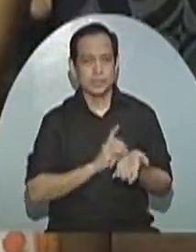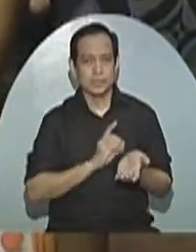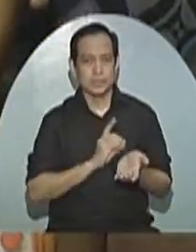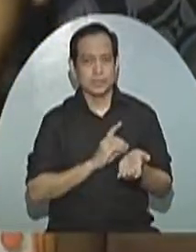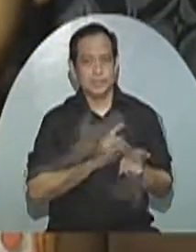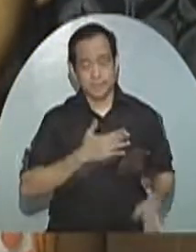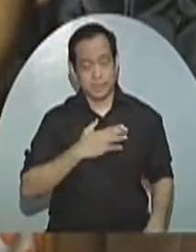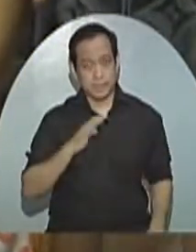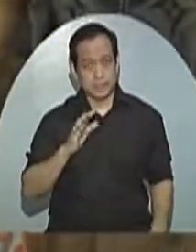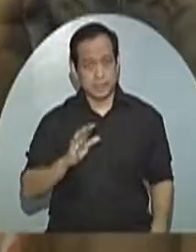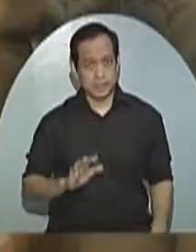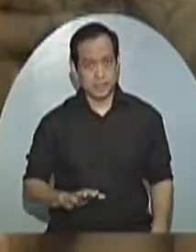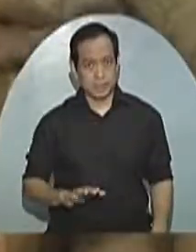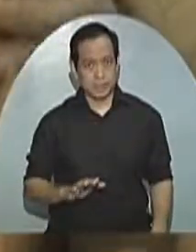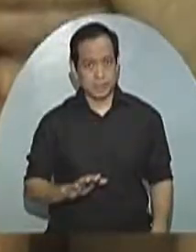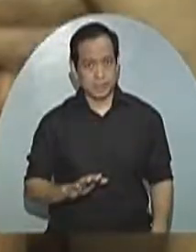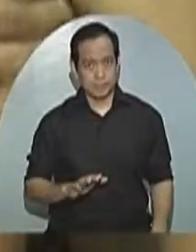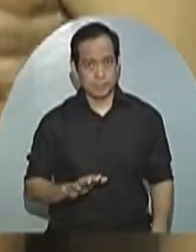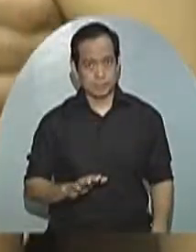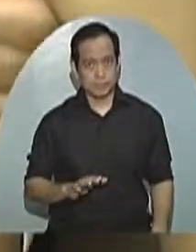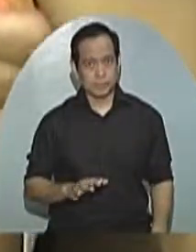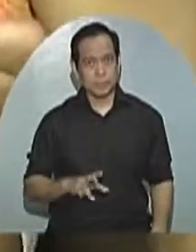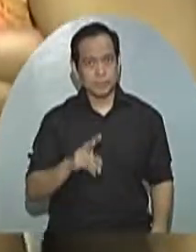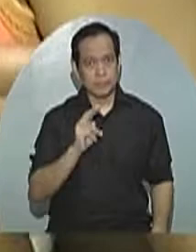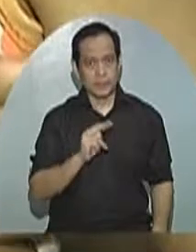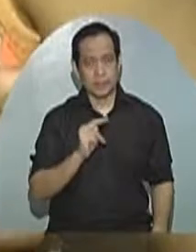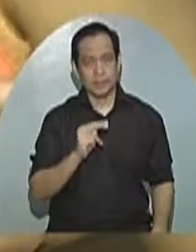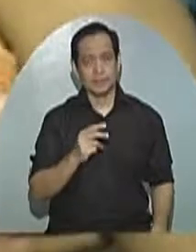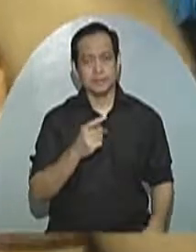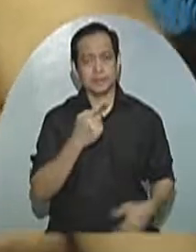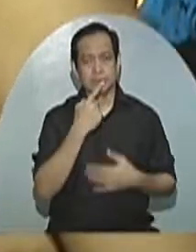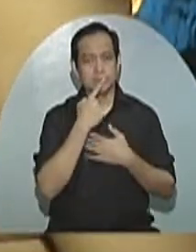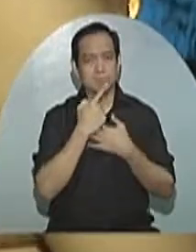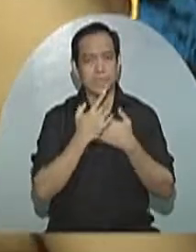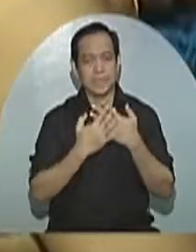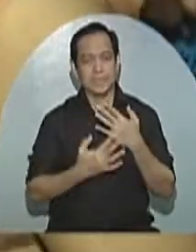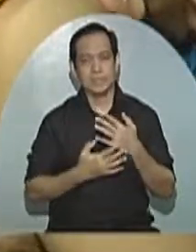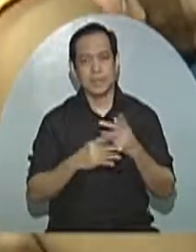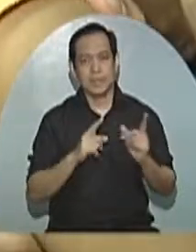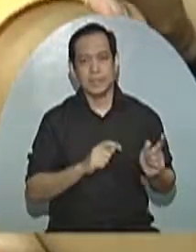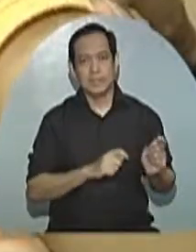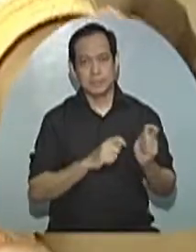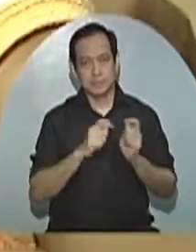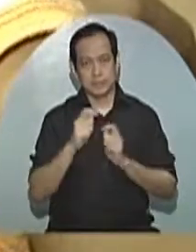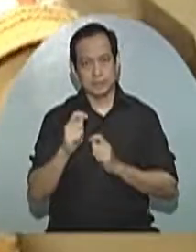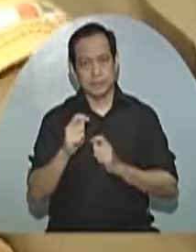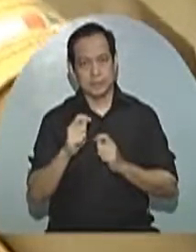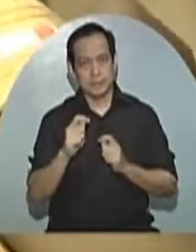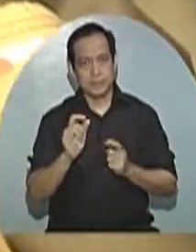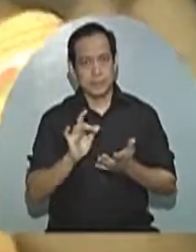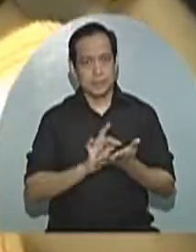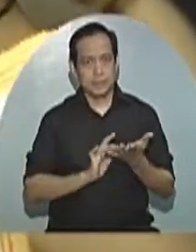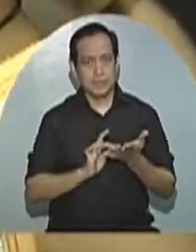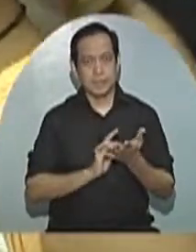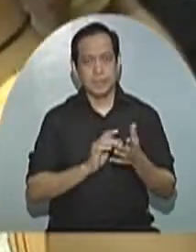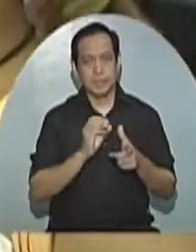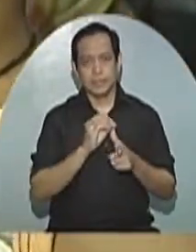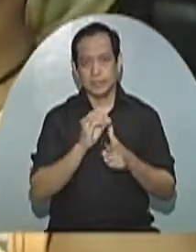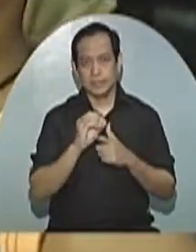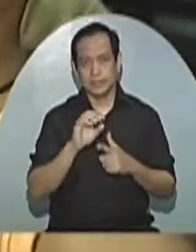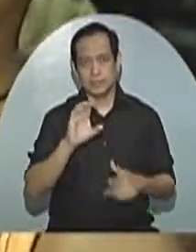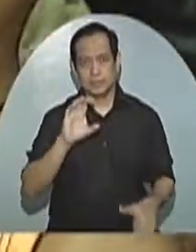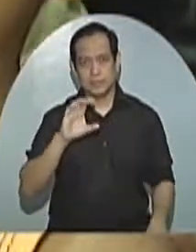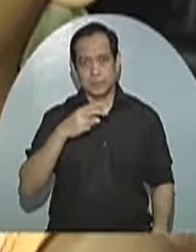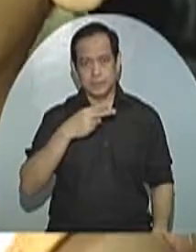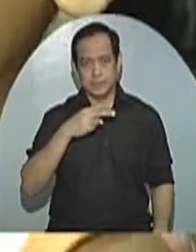doktor, yun lang pong blood transfusion lang po yung parang gamot niya at saka po ang chelation